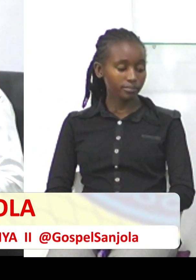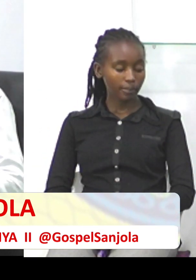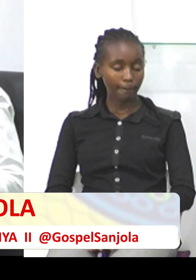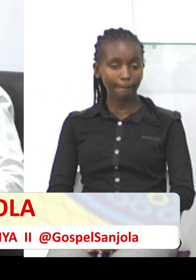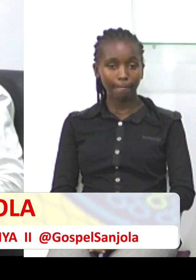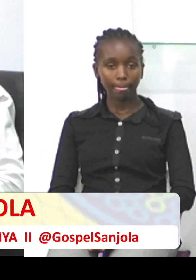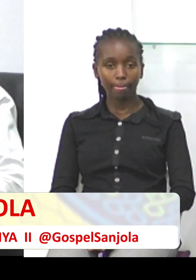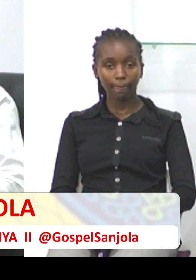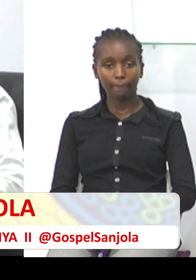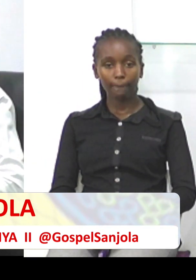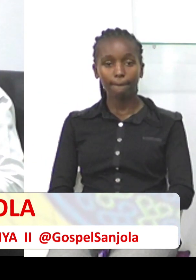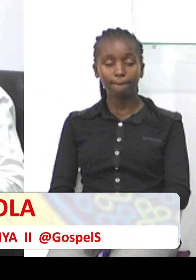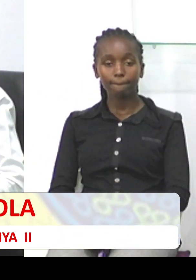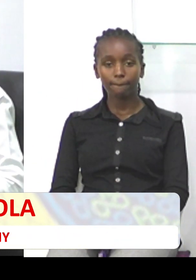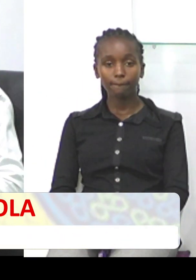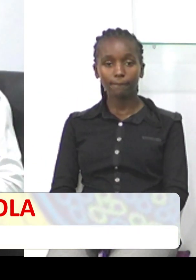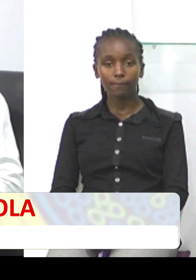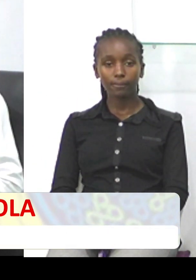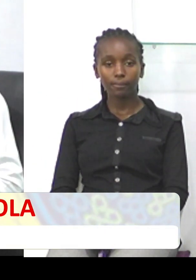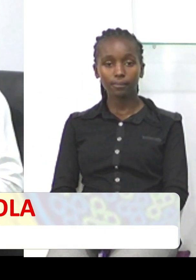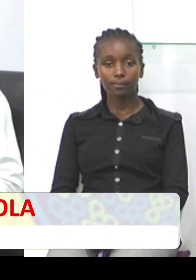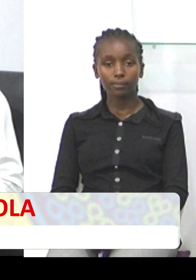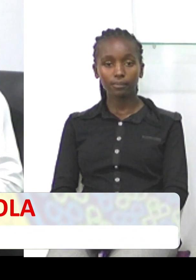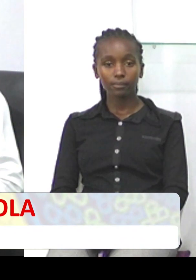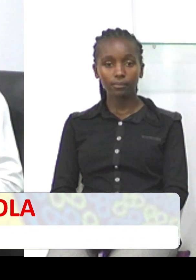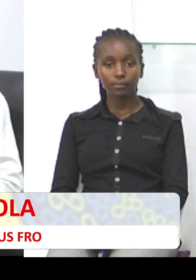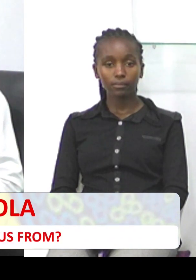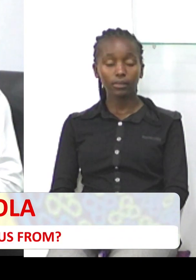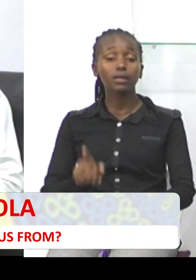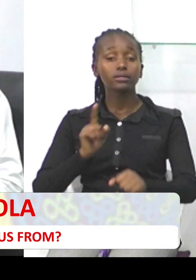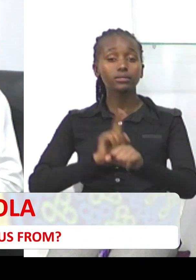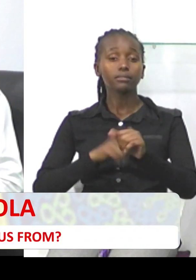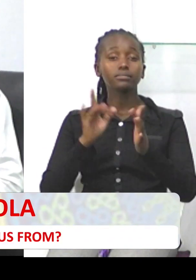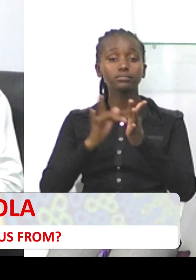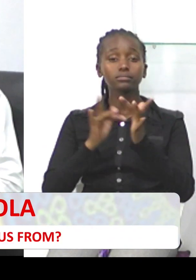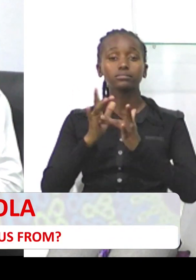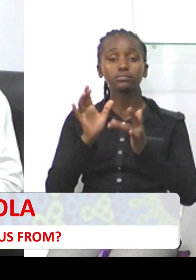Napenda wakati Yesu alikana mitume na